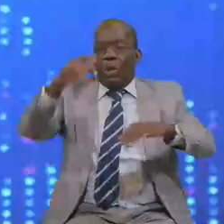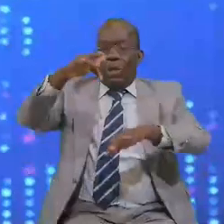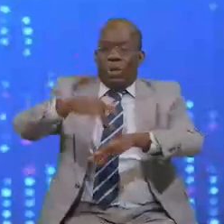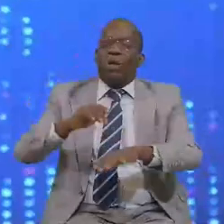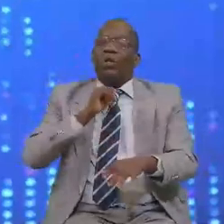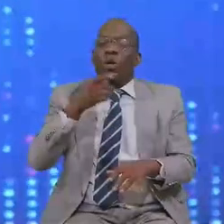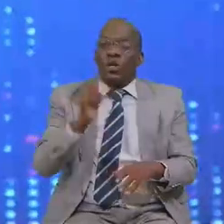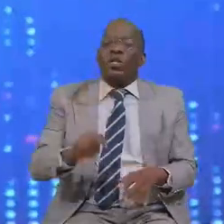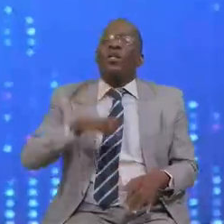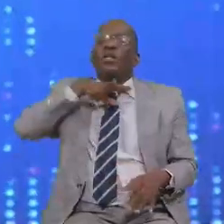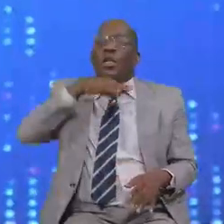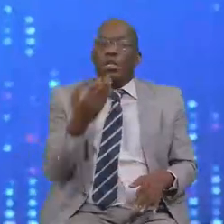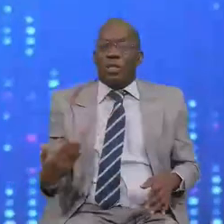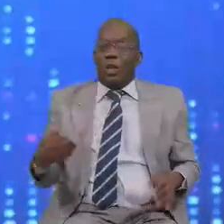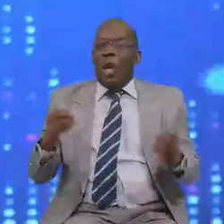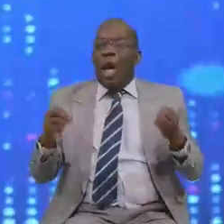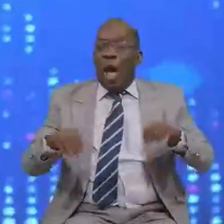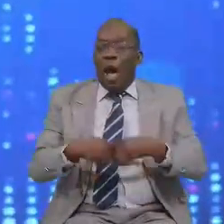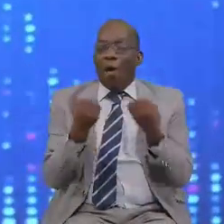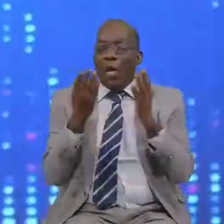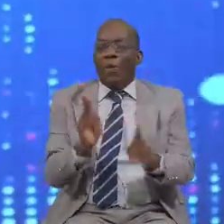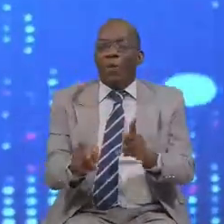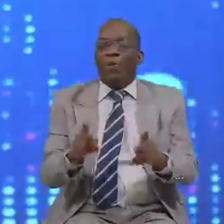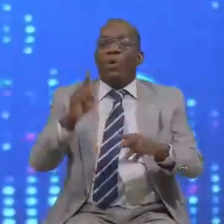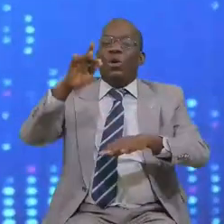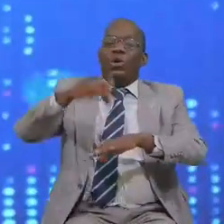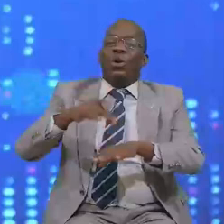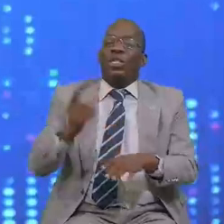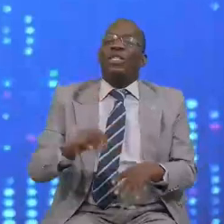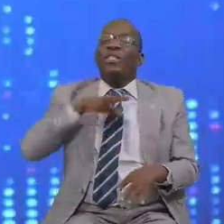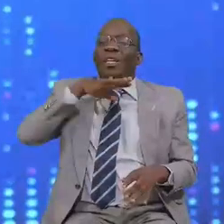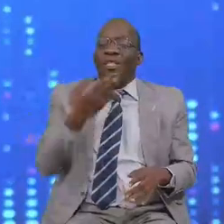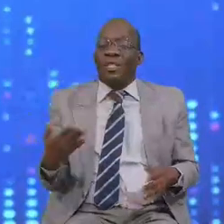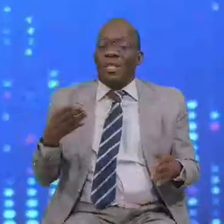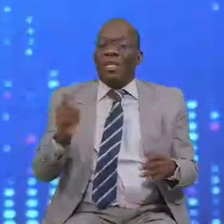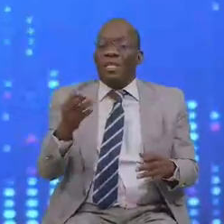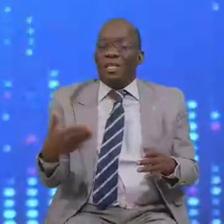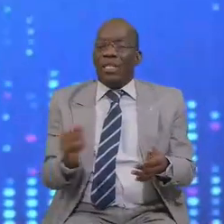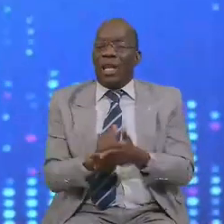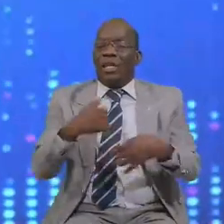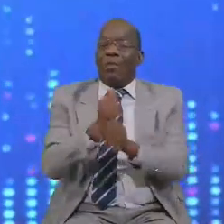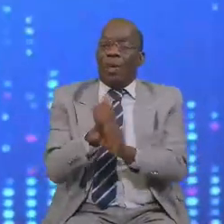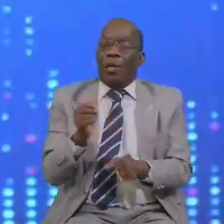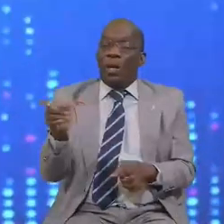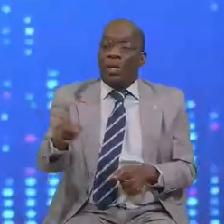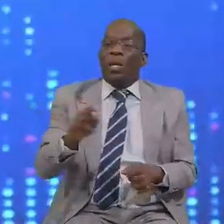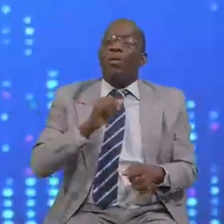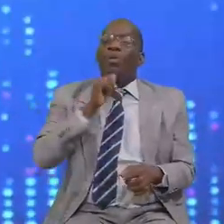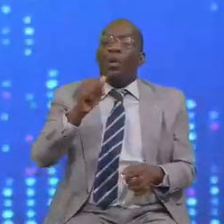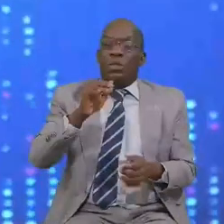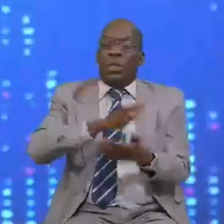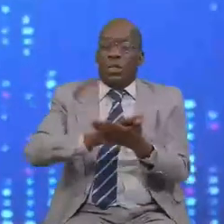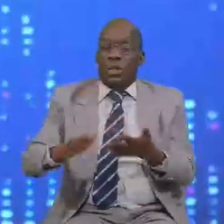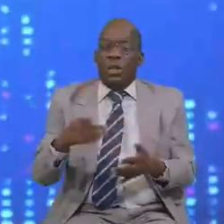Plusieurs touchent les choses impures, les choses qui les amènent à être impures. Ils touchent, ils